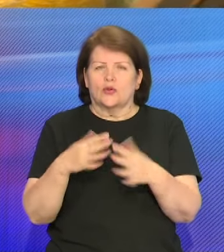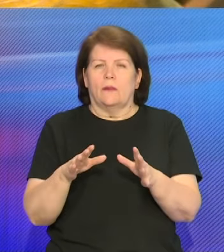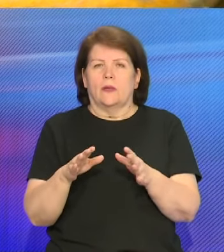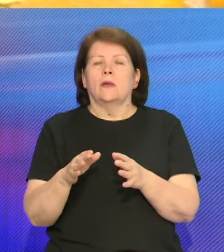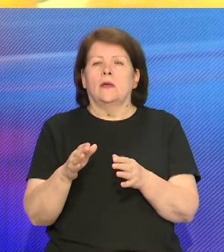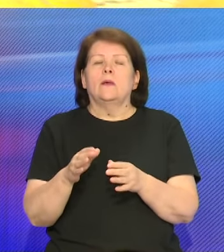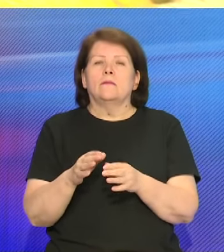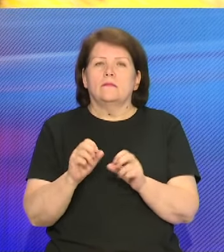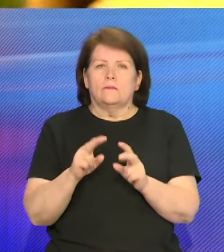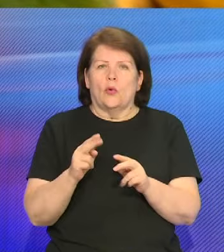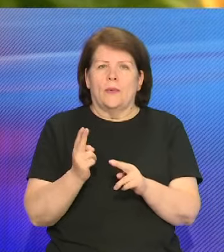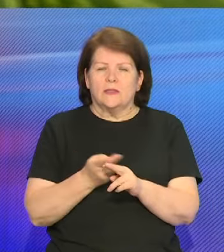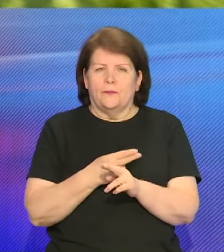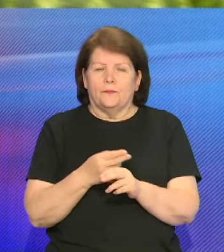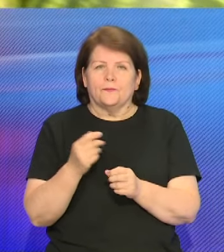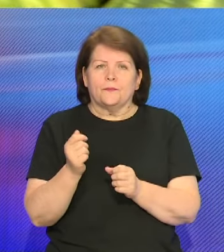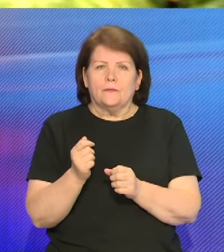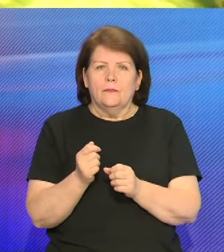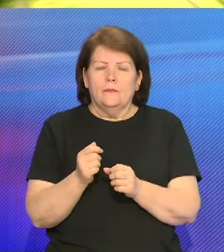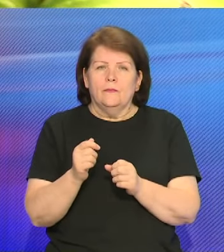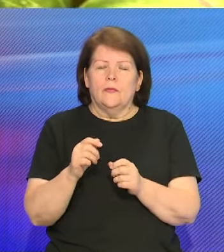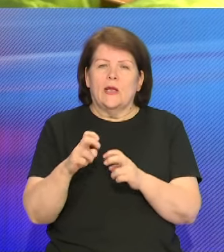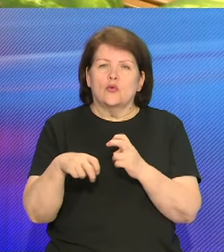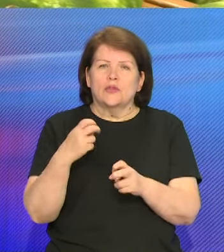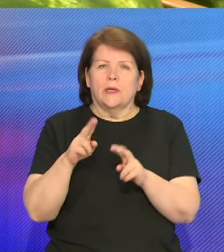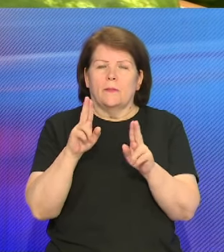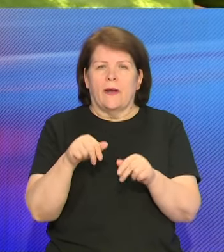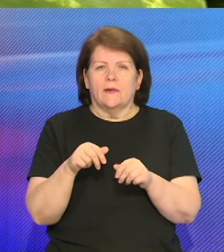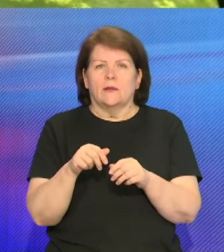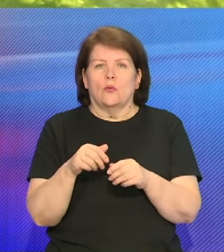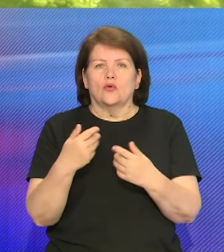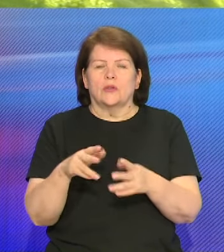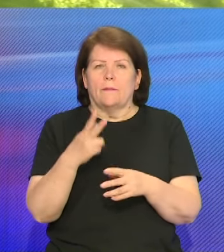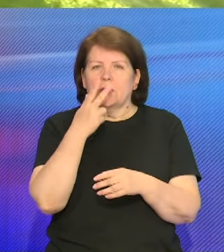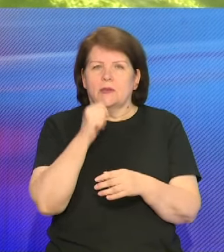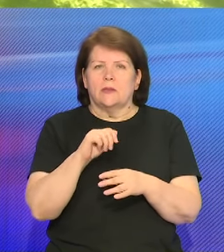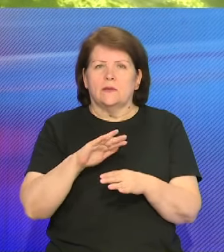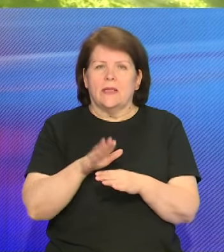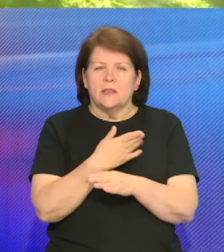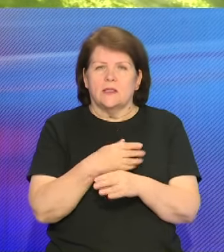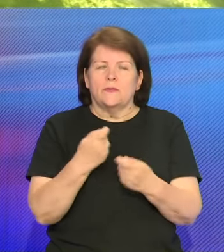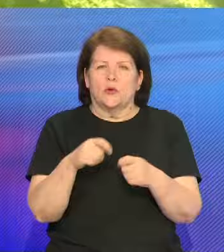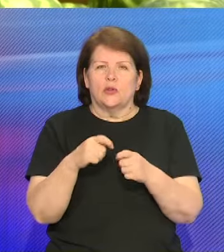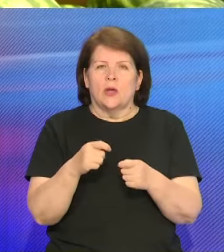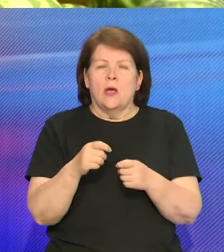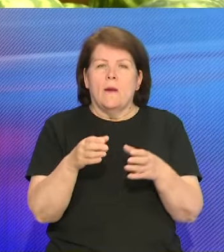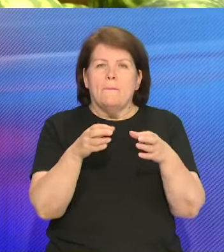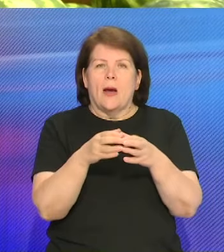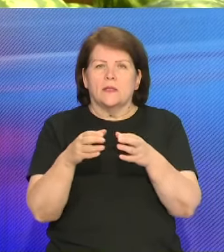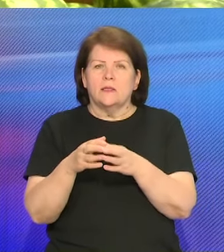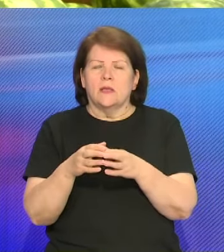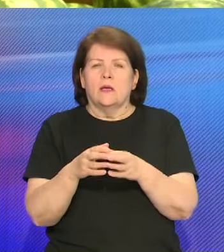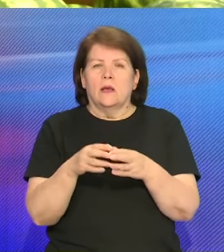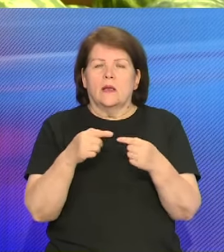што за гэты сезон парушэнні правілаў гандлю ў магазінах і на рынках Гродзеншчыны ўжо сталі прычынай зняцця з продажу некалькіх партый агародніны